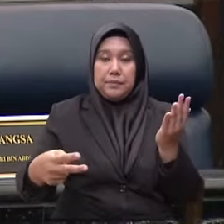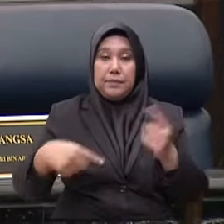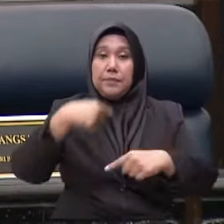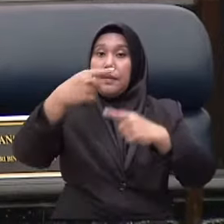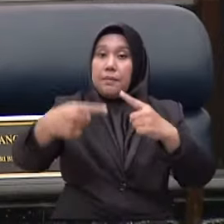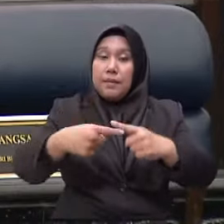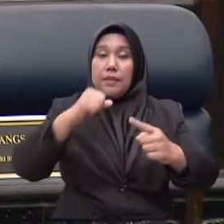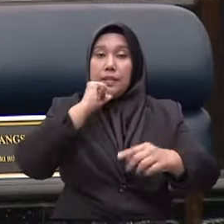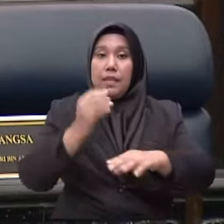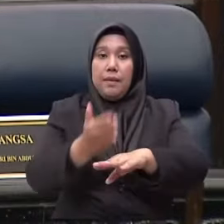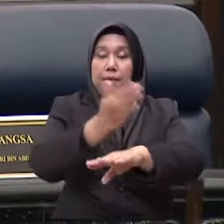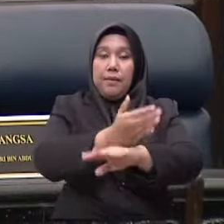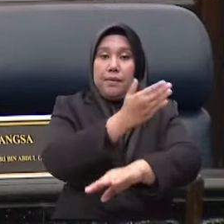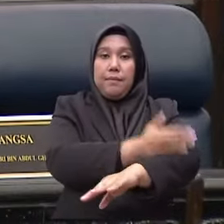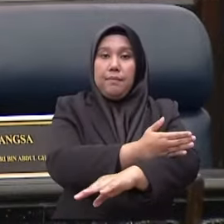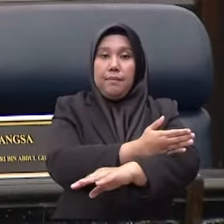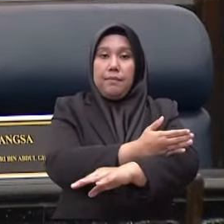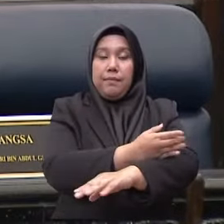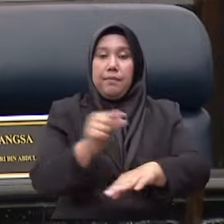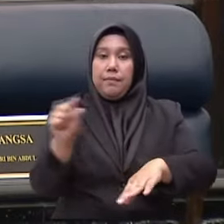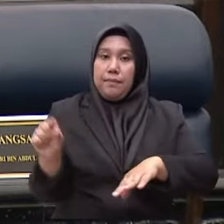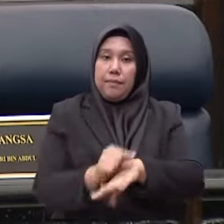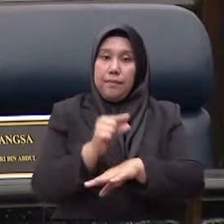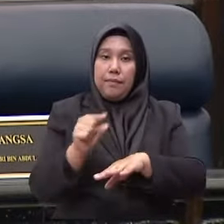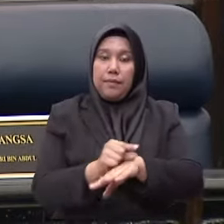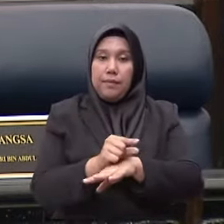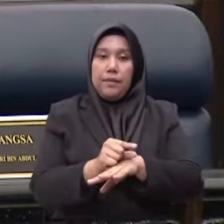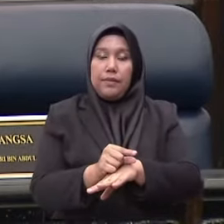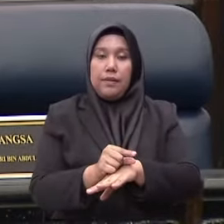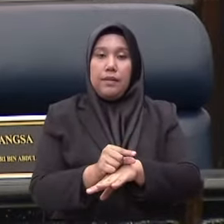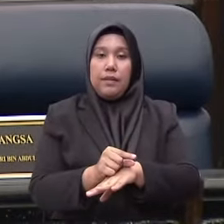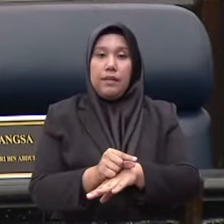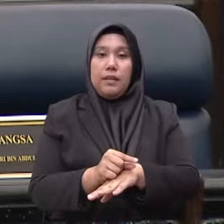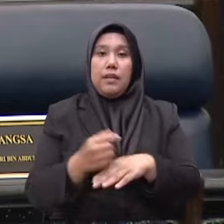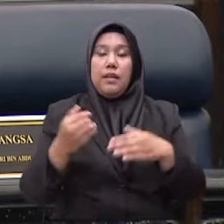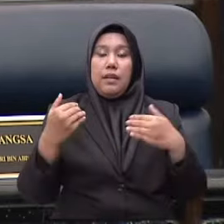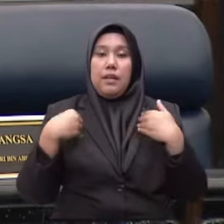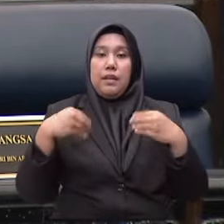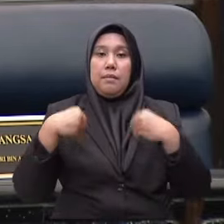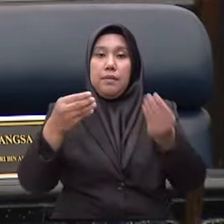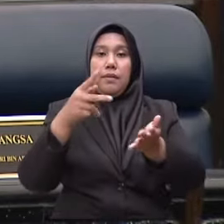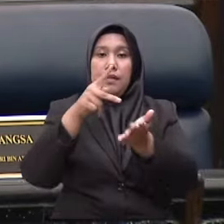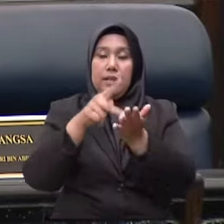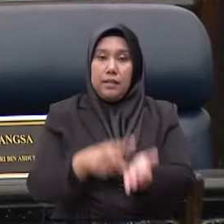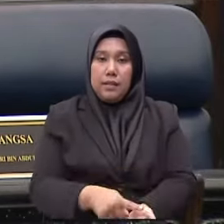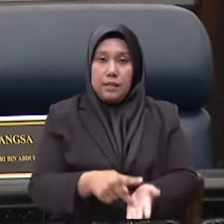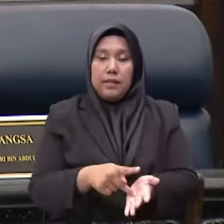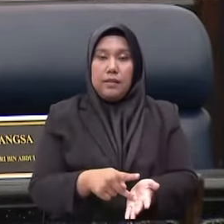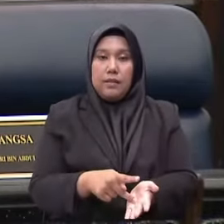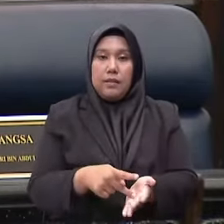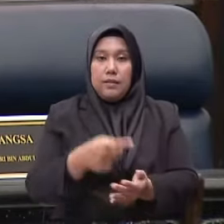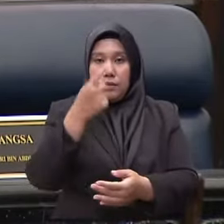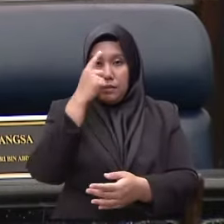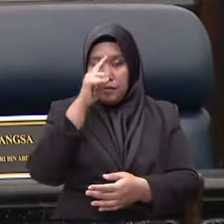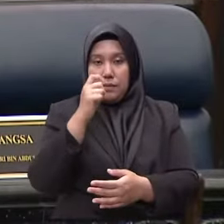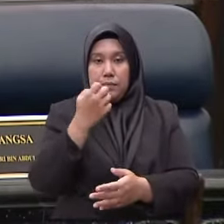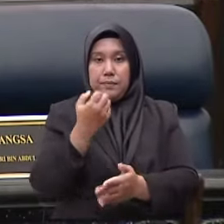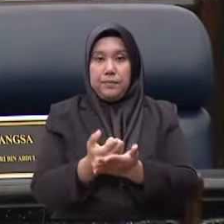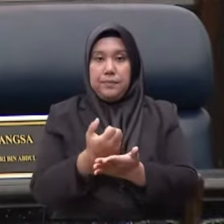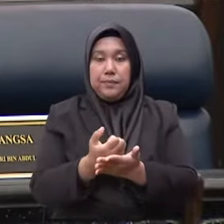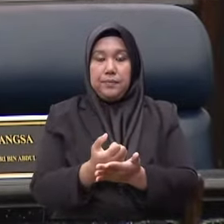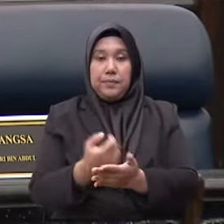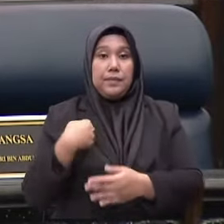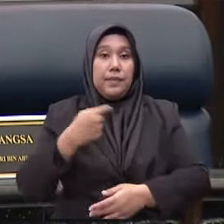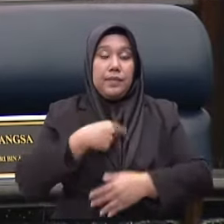penggunaan ini sudah tentu dia myai efek kepada kebesanan ekonomi seperti mana yang kita